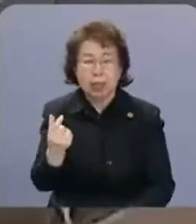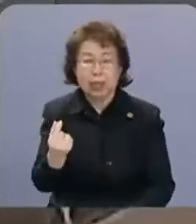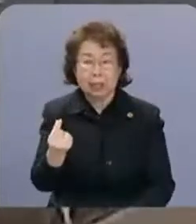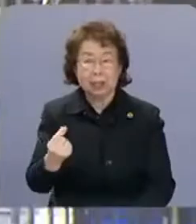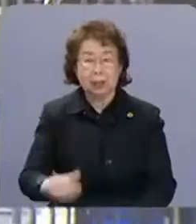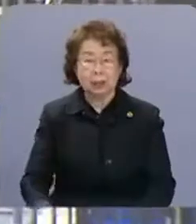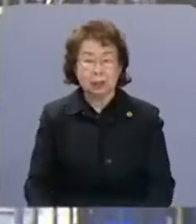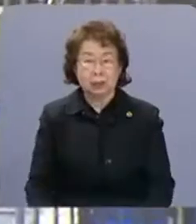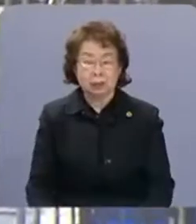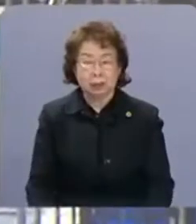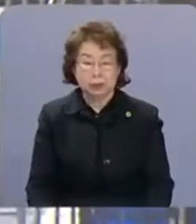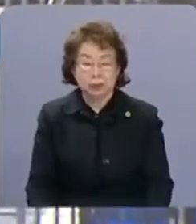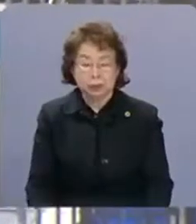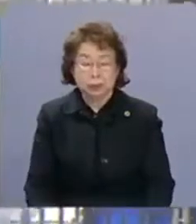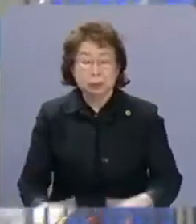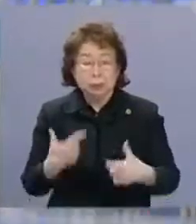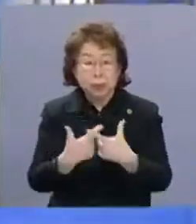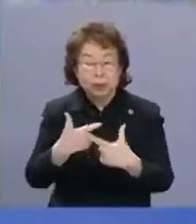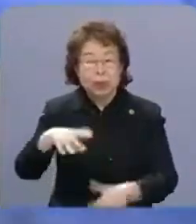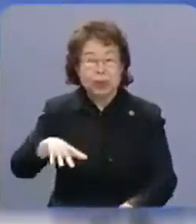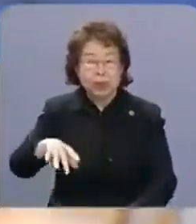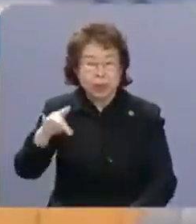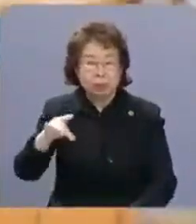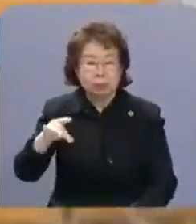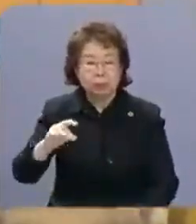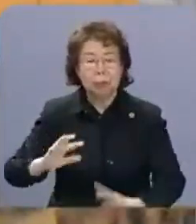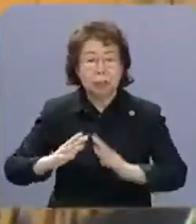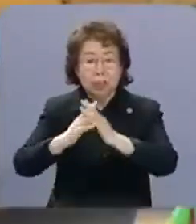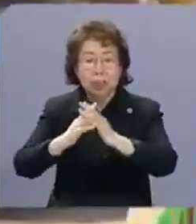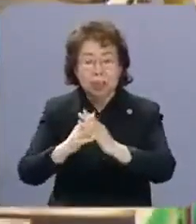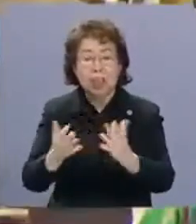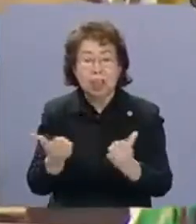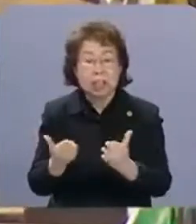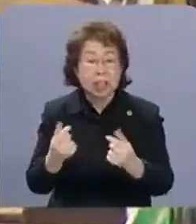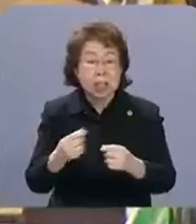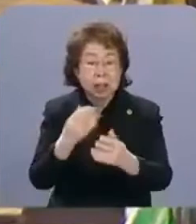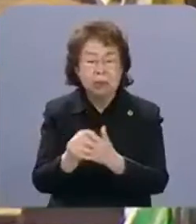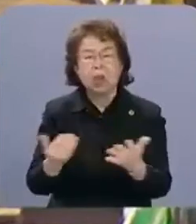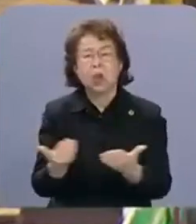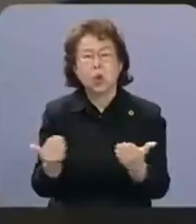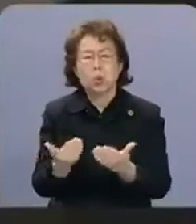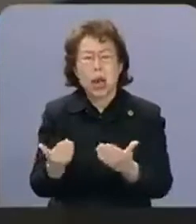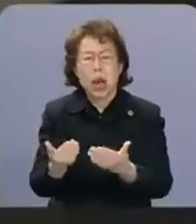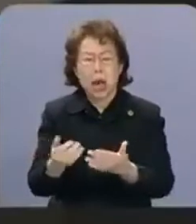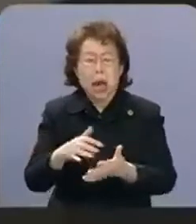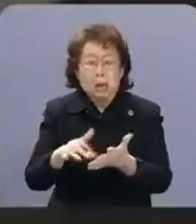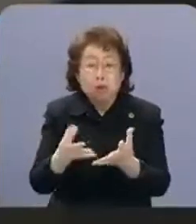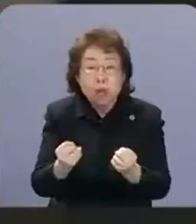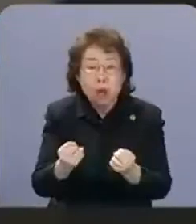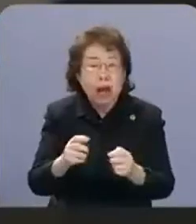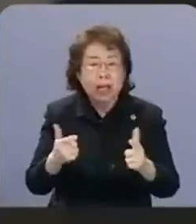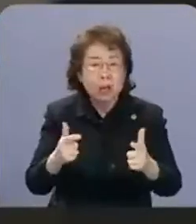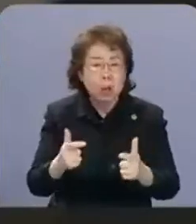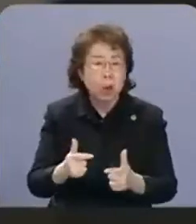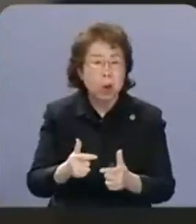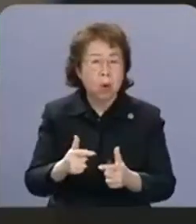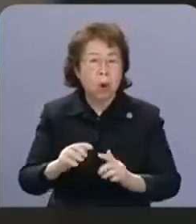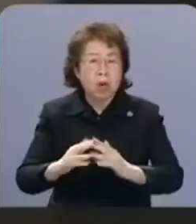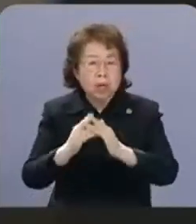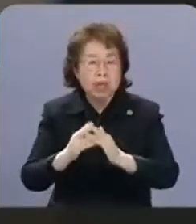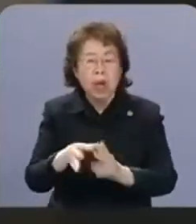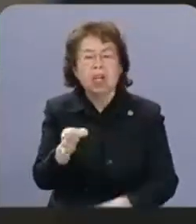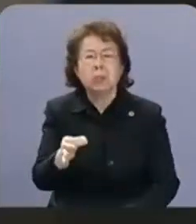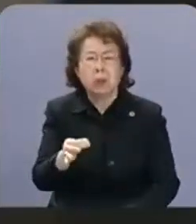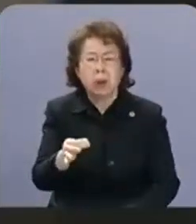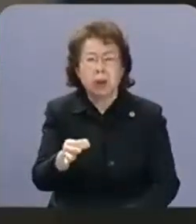보입니다 4 부산에서는 현 이라고 보심 4 건전 업종 같은 경우에는 근로자의 규모로 판단하는게 아니라 04 근거로 판단을 하구요